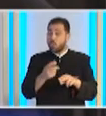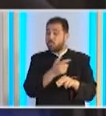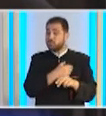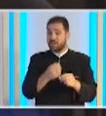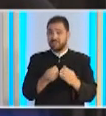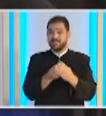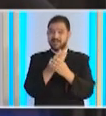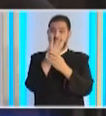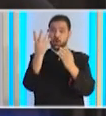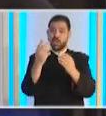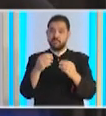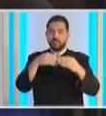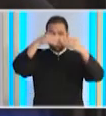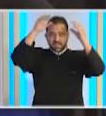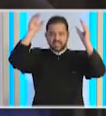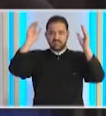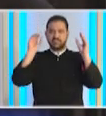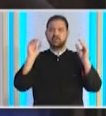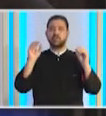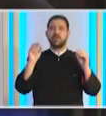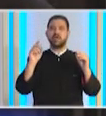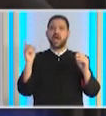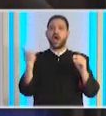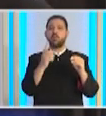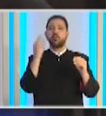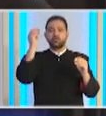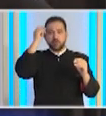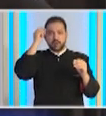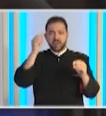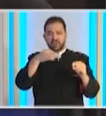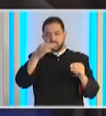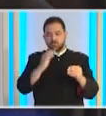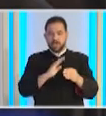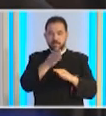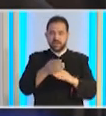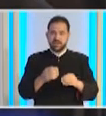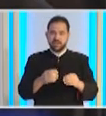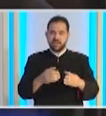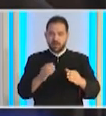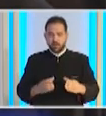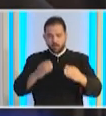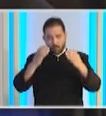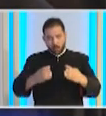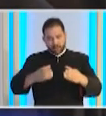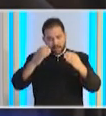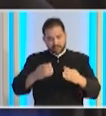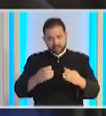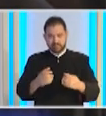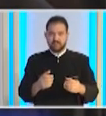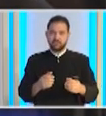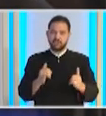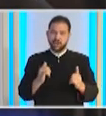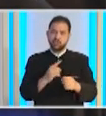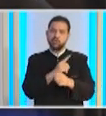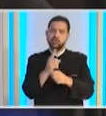putem să ne înnoim? Sigur, Sfântul Apostol Pavel spune că prin botez, prin taina botezului, putem să ne înnoim și